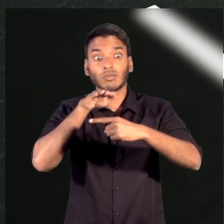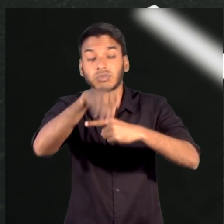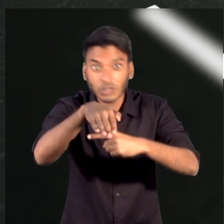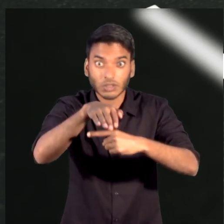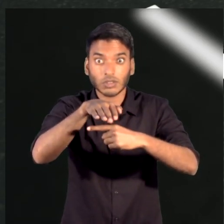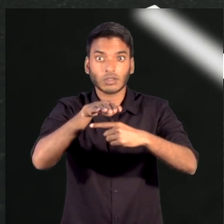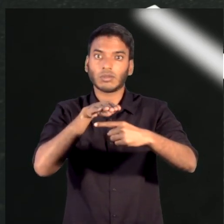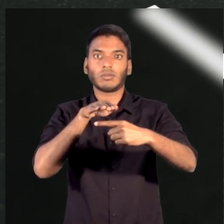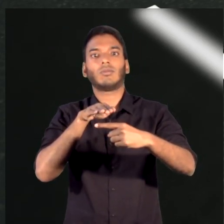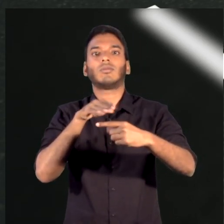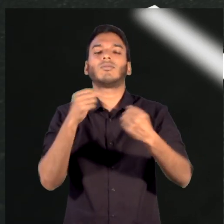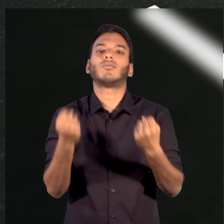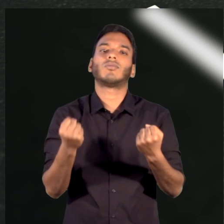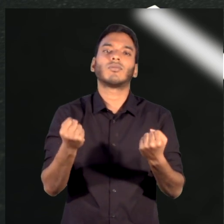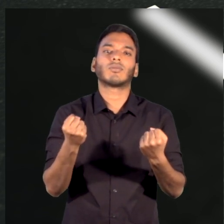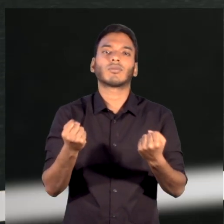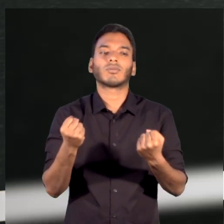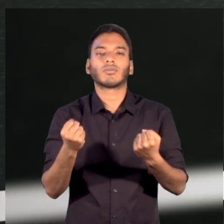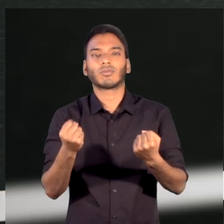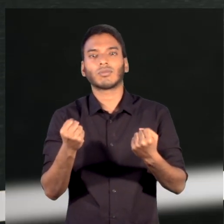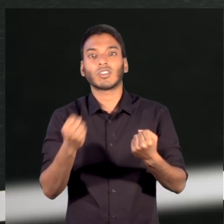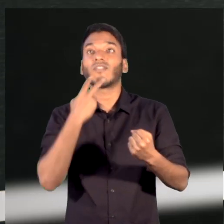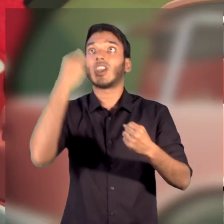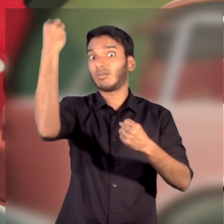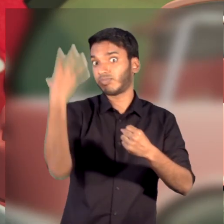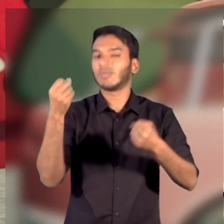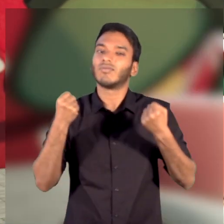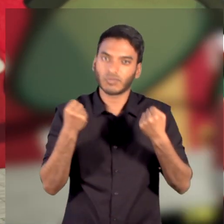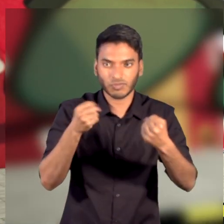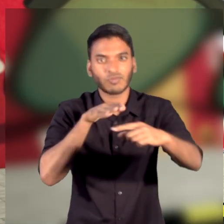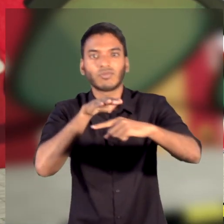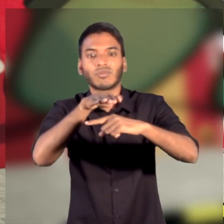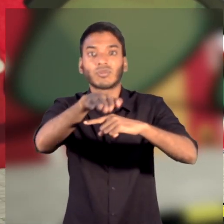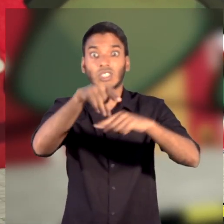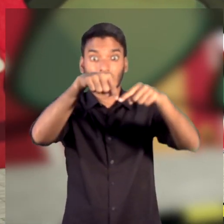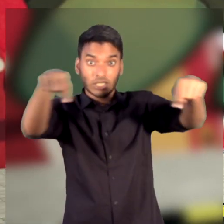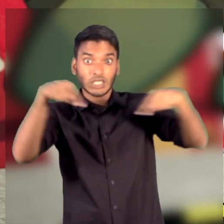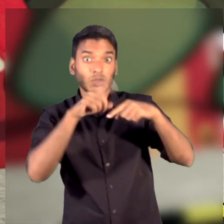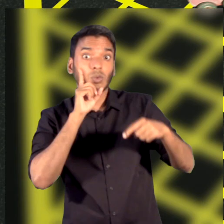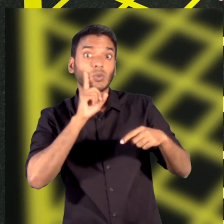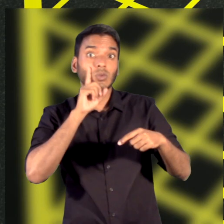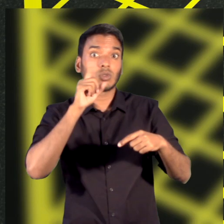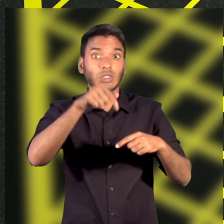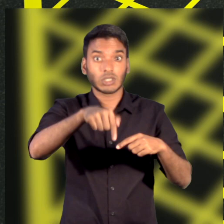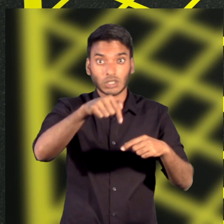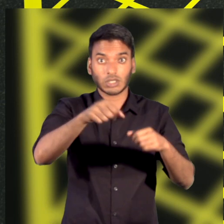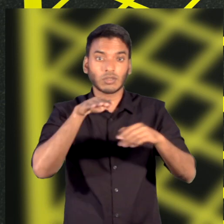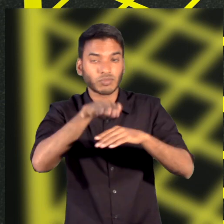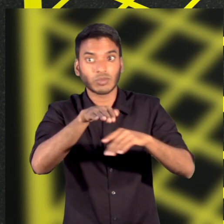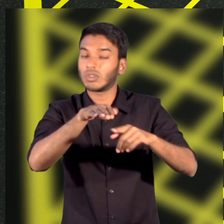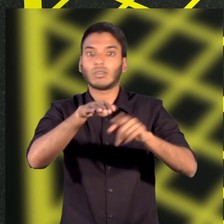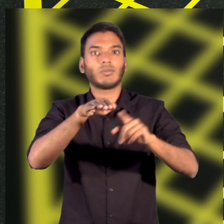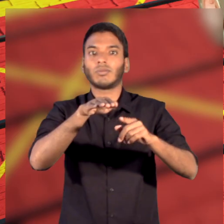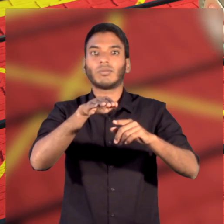là, avant la nuit blanche, et que vous attendez le robot vienne verre là où vous voulez. D'abord, arrêtez-vous sa boîte zone là, puis le